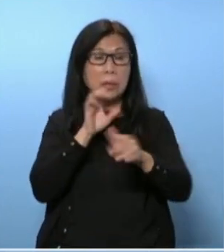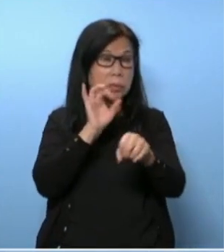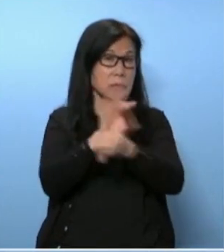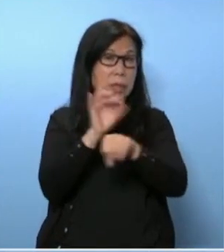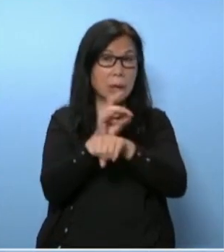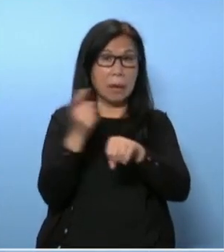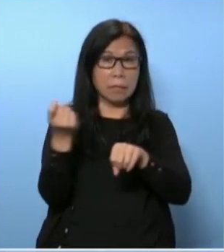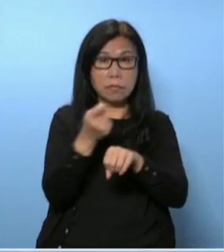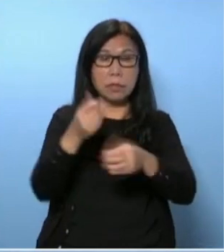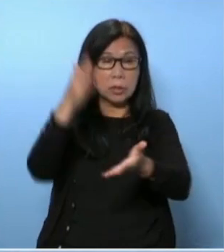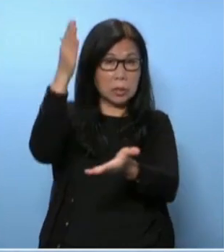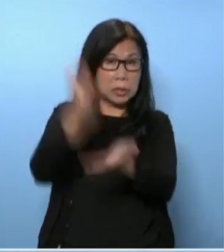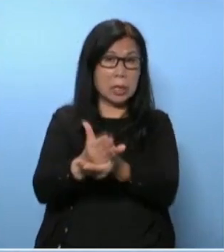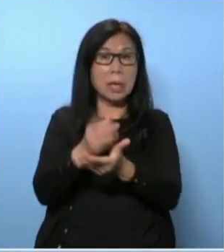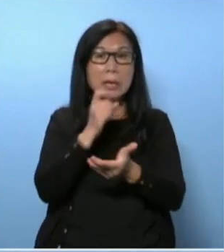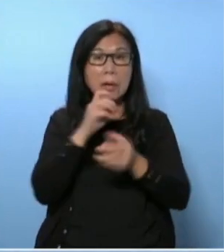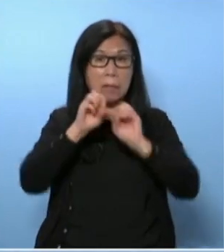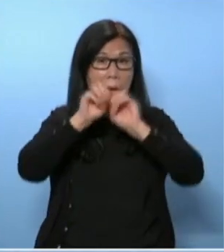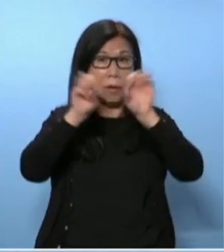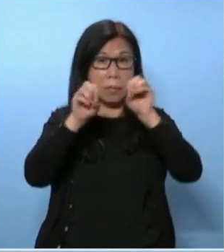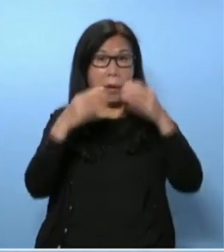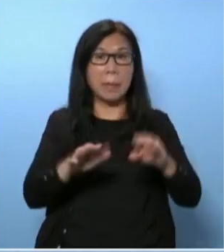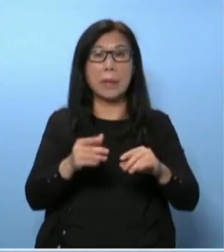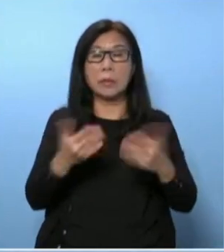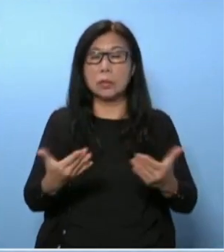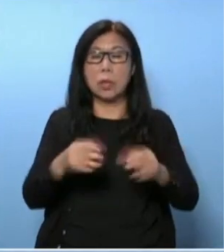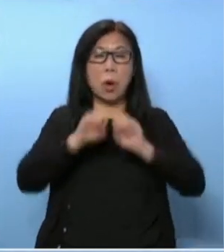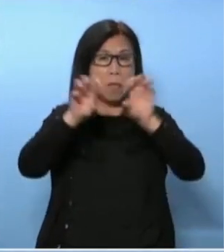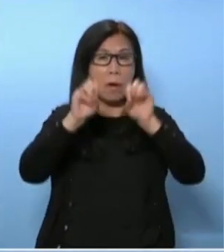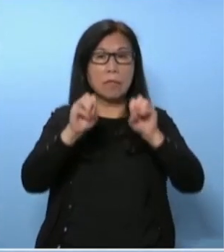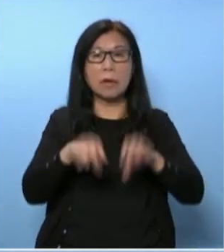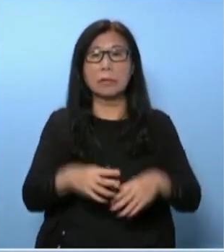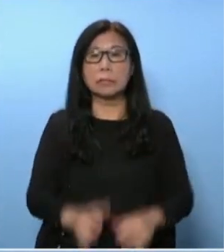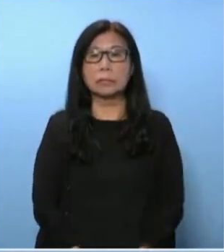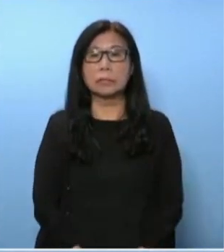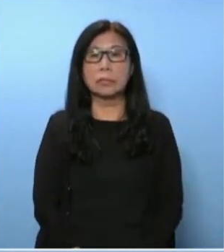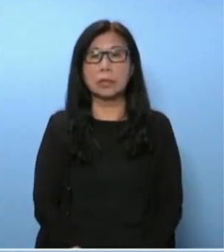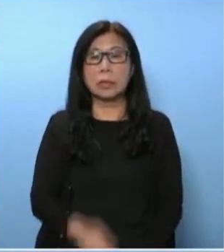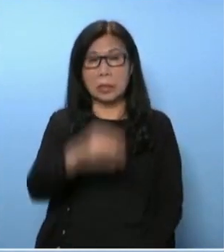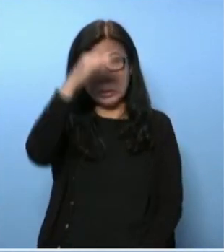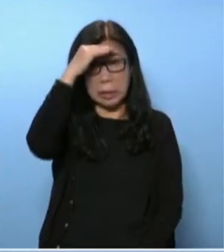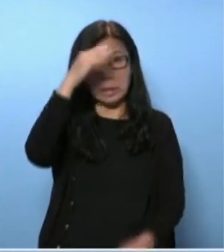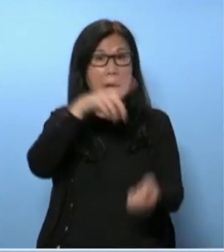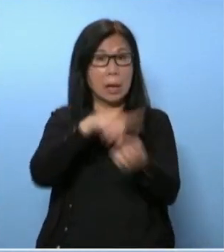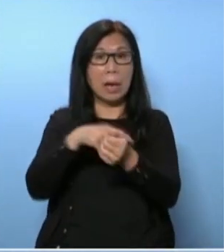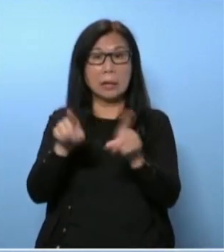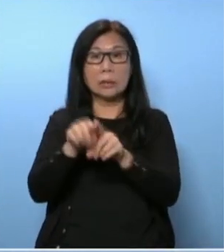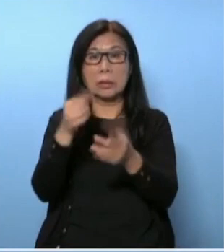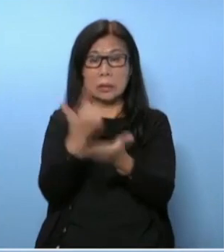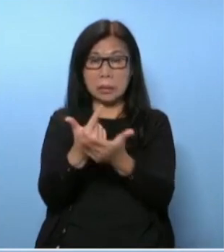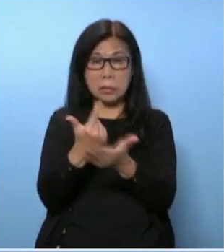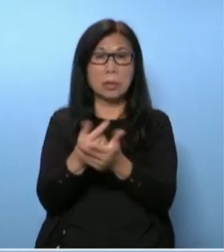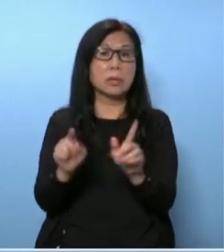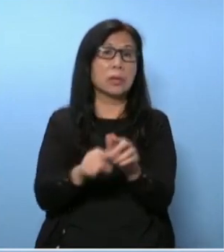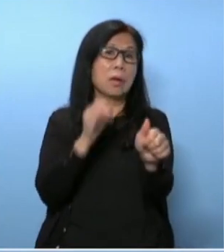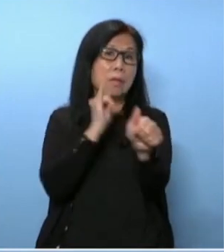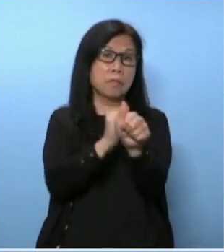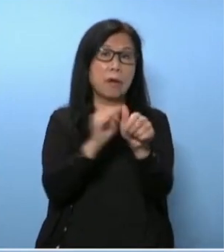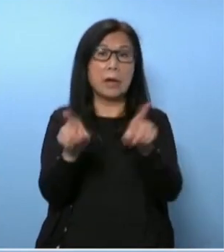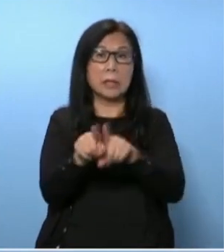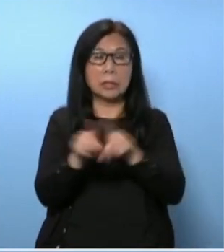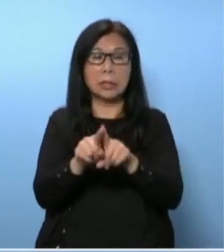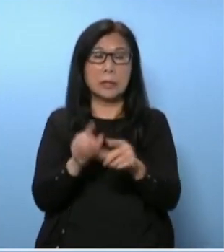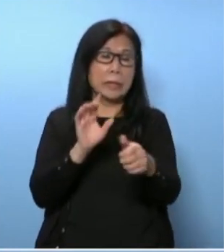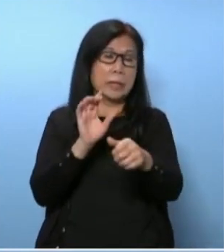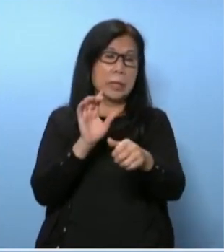咁樣堵截呢啲信息嘅發布？嚇，唔好俾佢周圍咁廣傳。啊，執法當然係要啦，懲處當然係要啦，但係及時